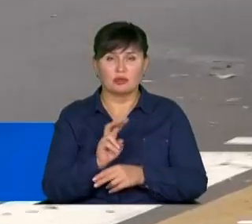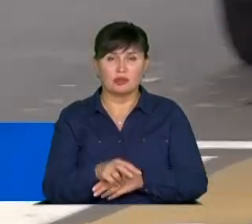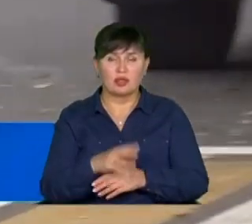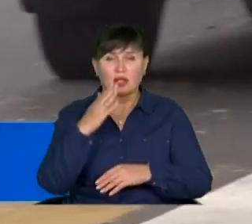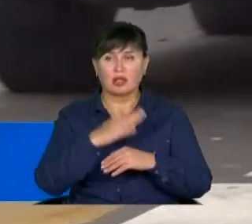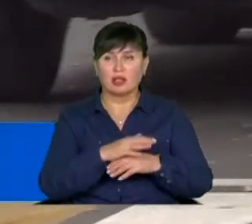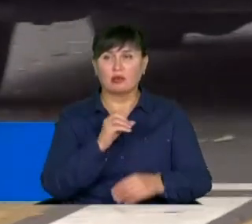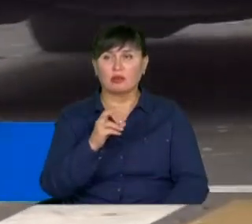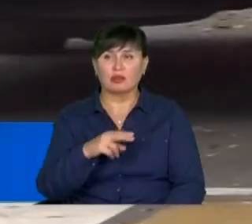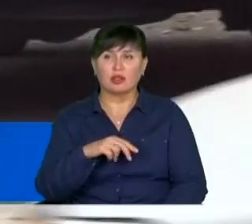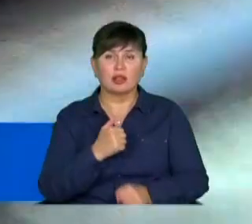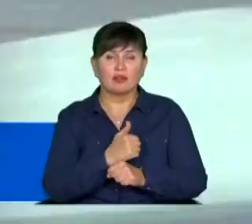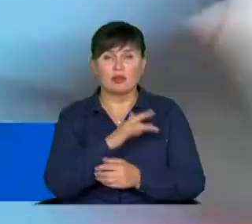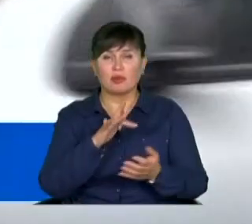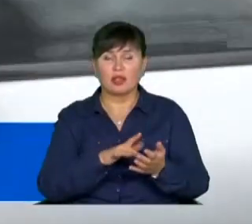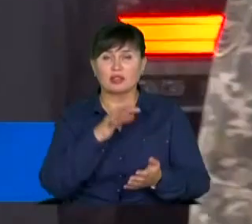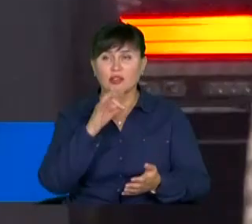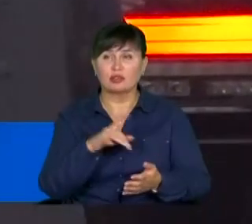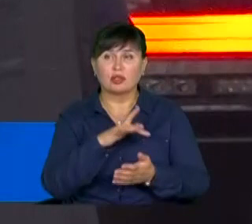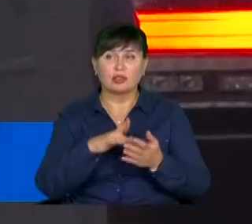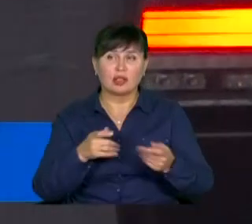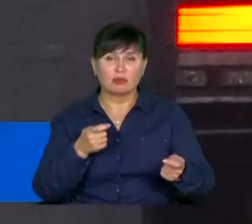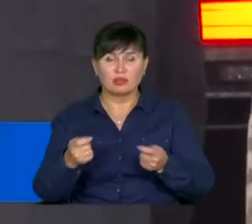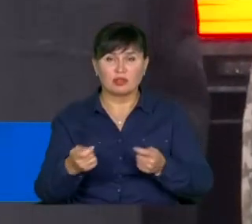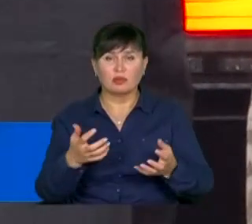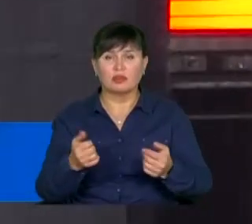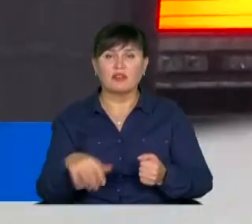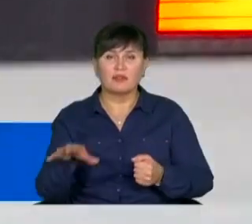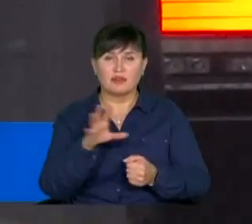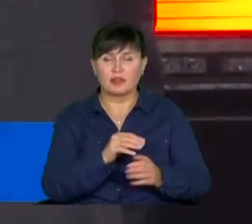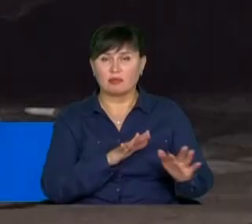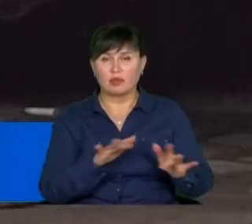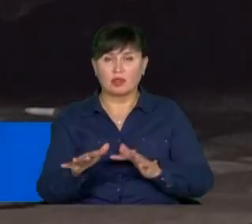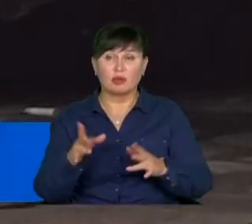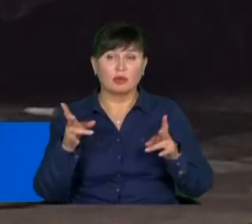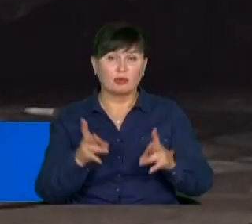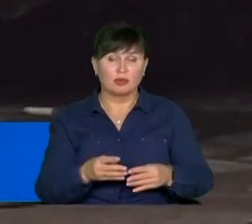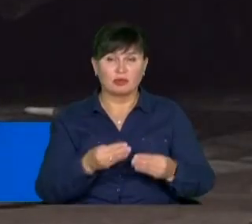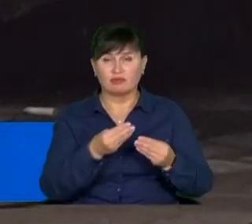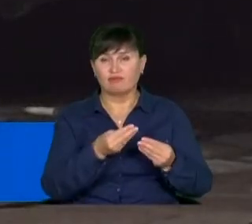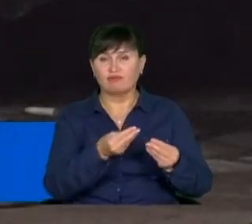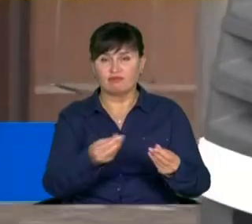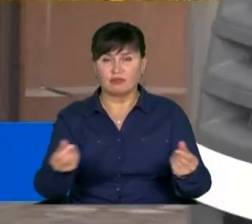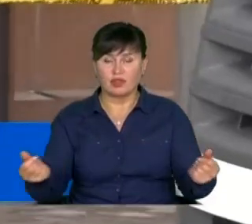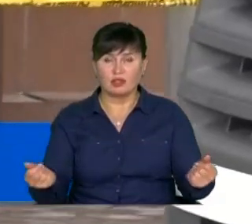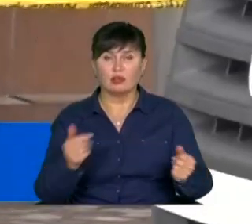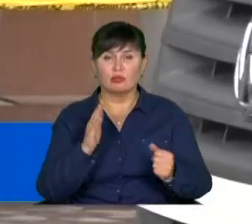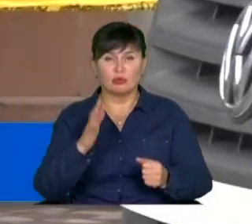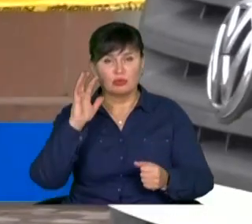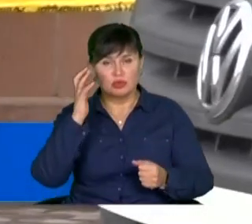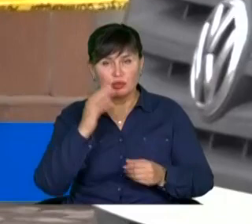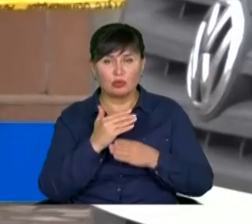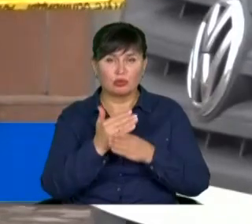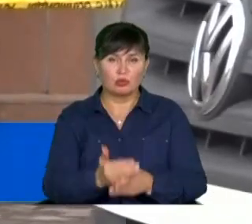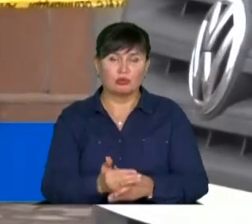Ербулат Досаев. Глава мегаполиса заявил, что городская администрация приняла все меры по поддержке пострадавших и эвакуированных. Им окажут